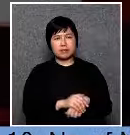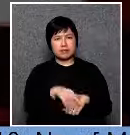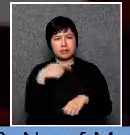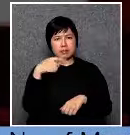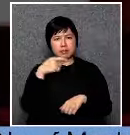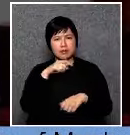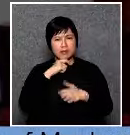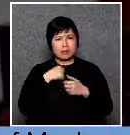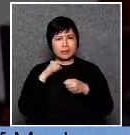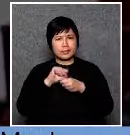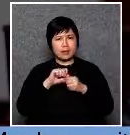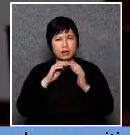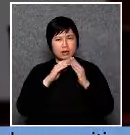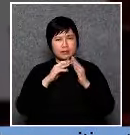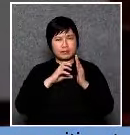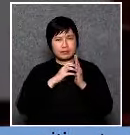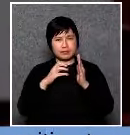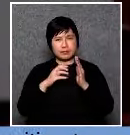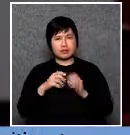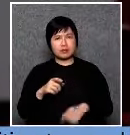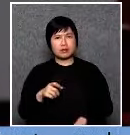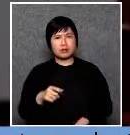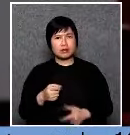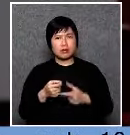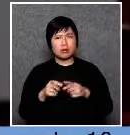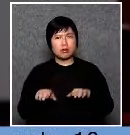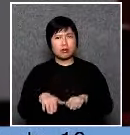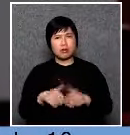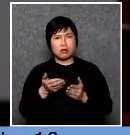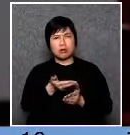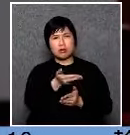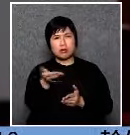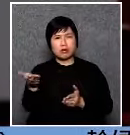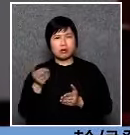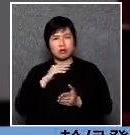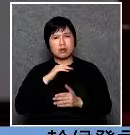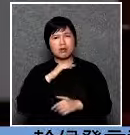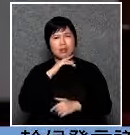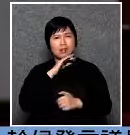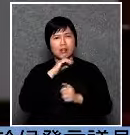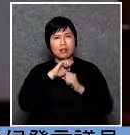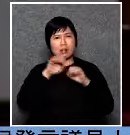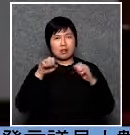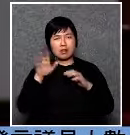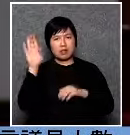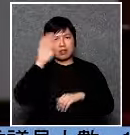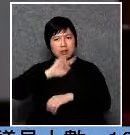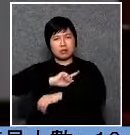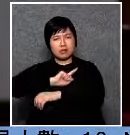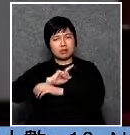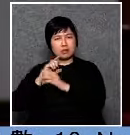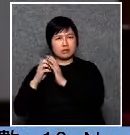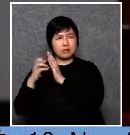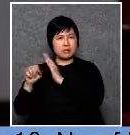的僭建問題，而是公開向市民講大話，隱瞞你的僭建問